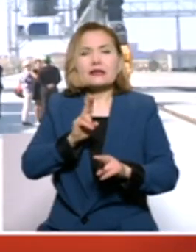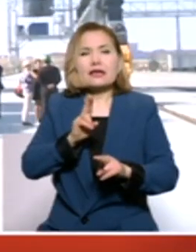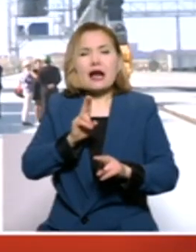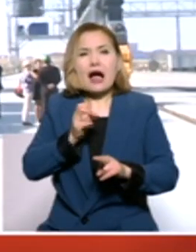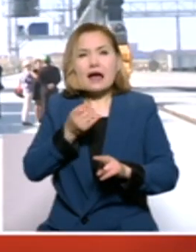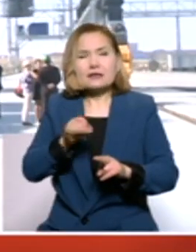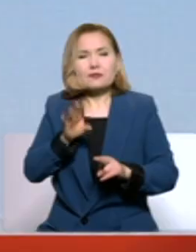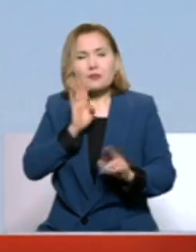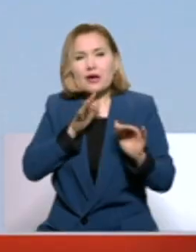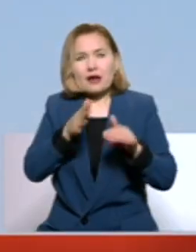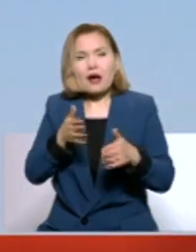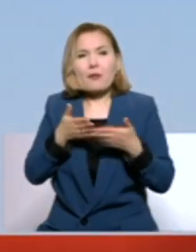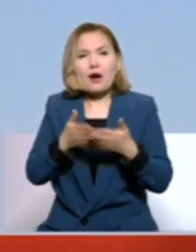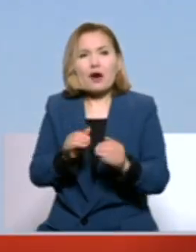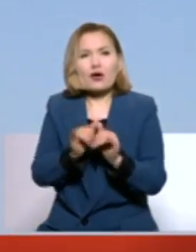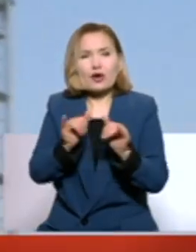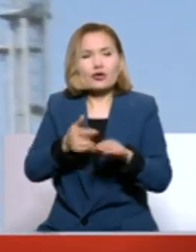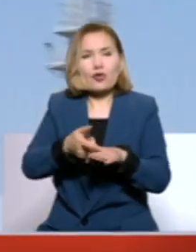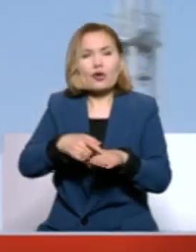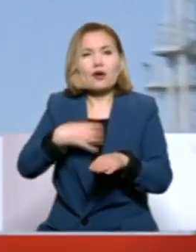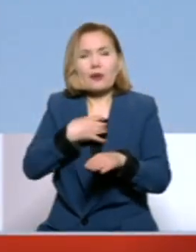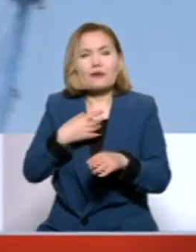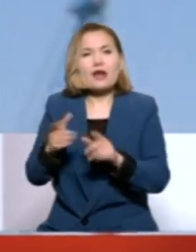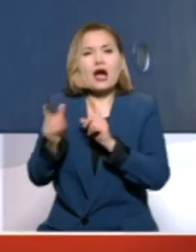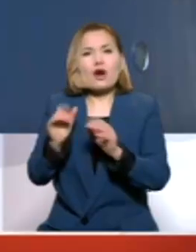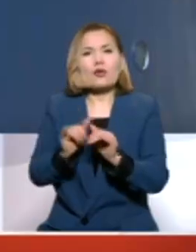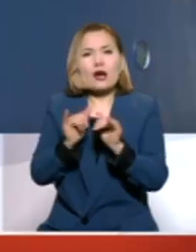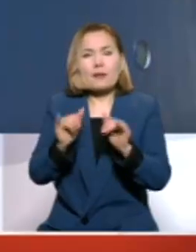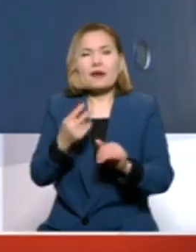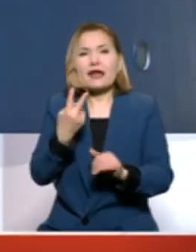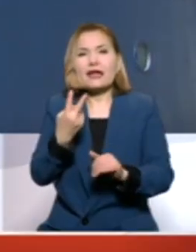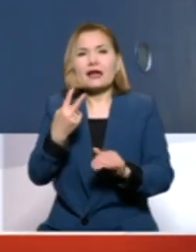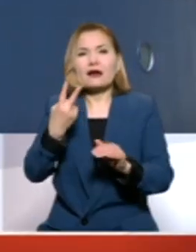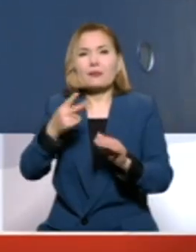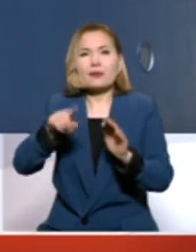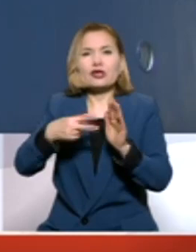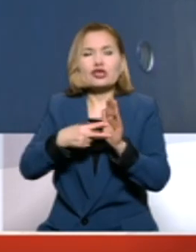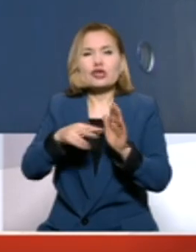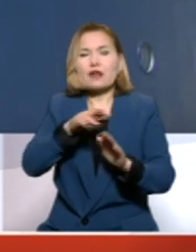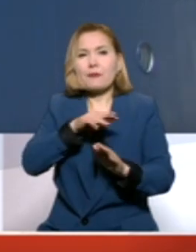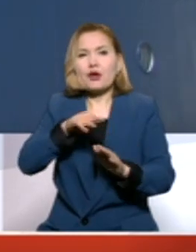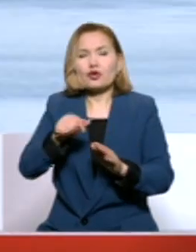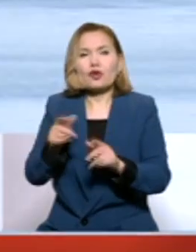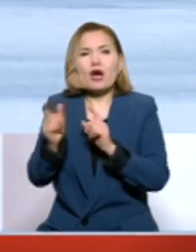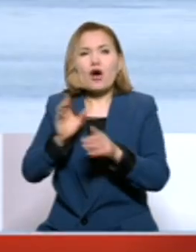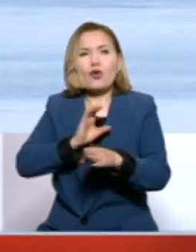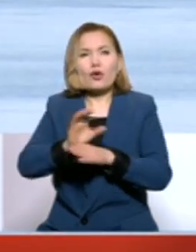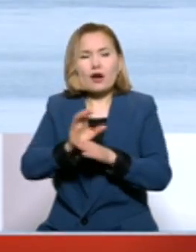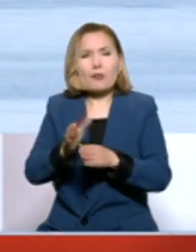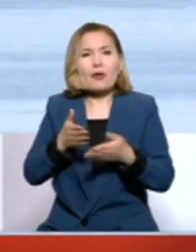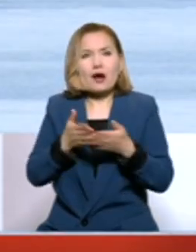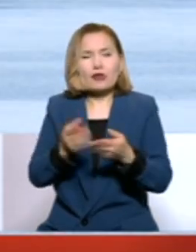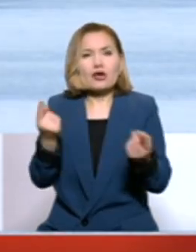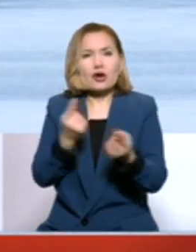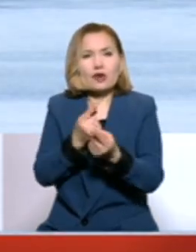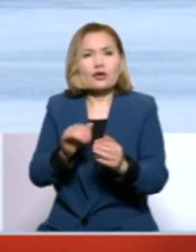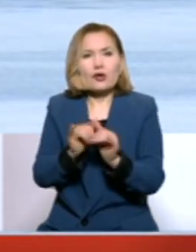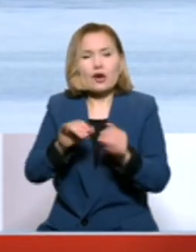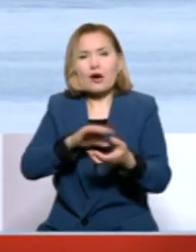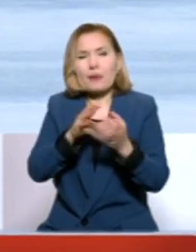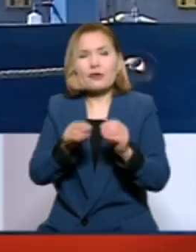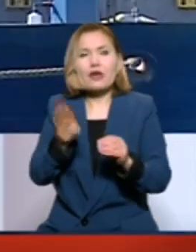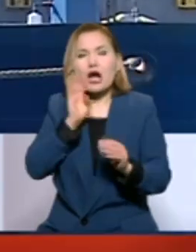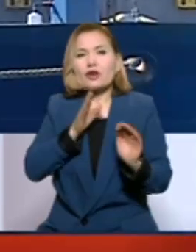халықаралық көлік бағытының маңызы артып, жүк тасымалдау көлемі 2,7 миллион тоннаға жеткен. Каспий жағалауындағы